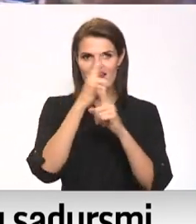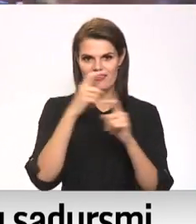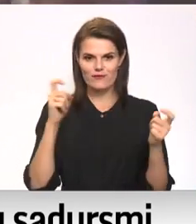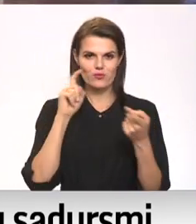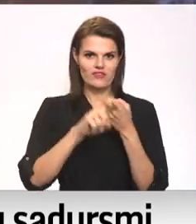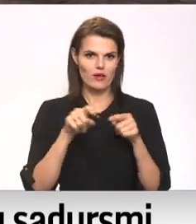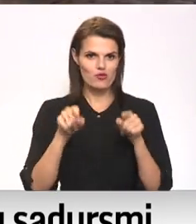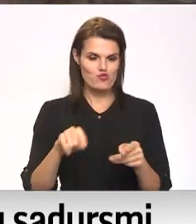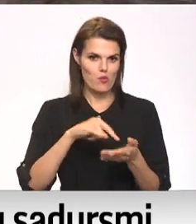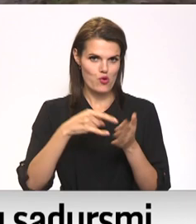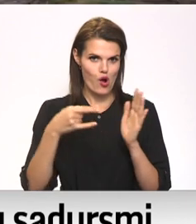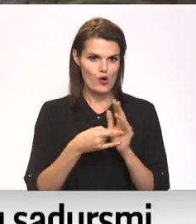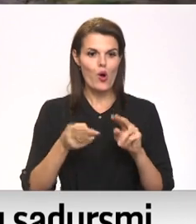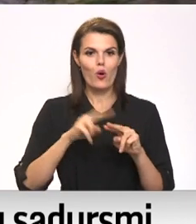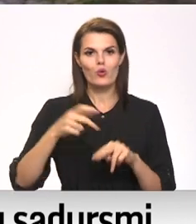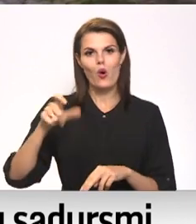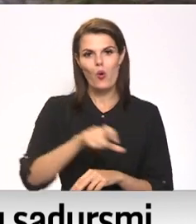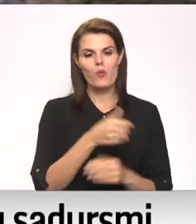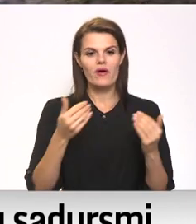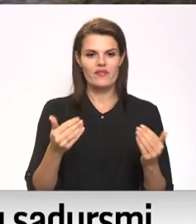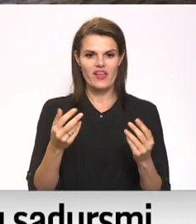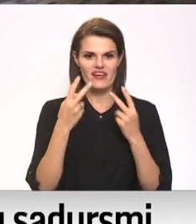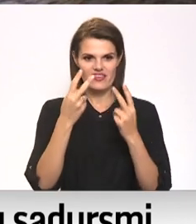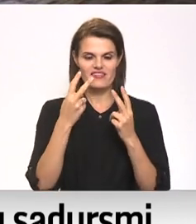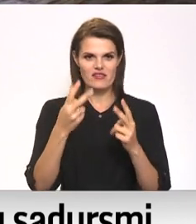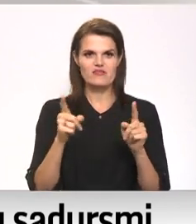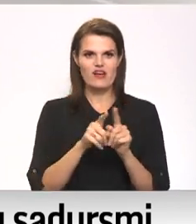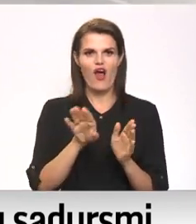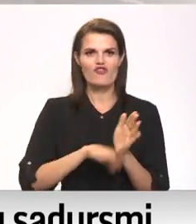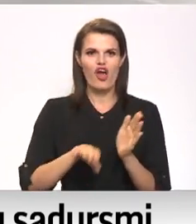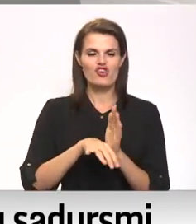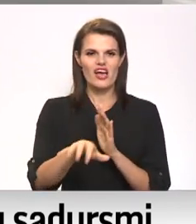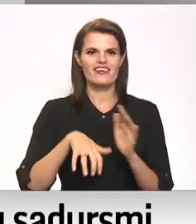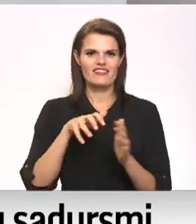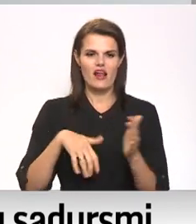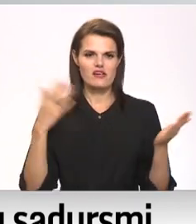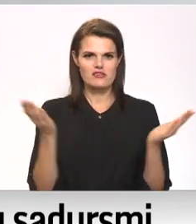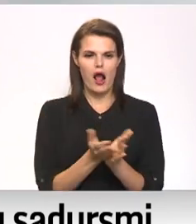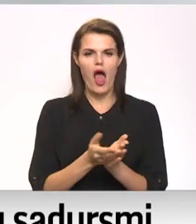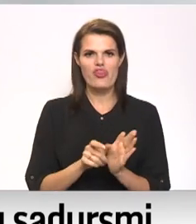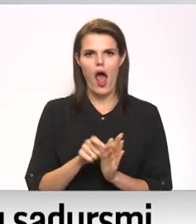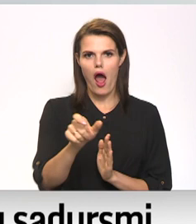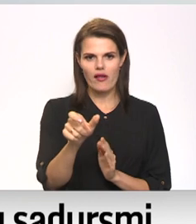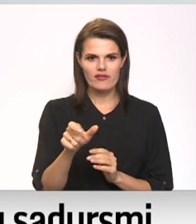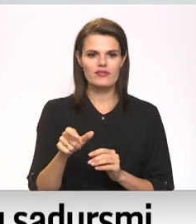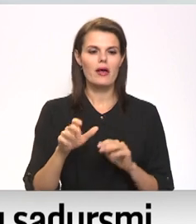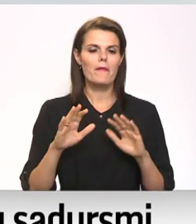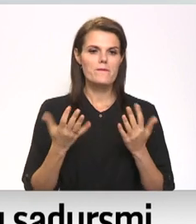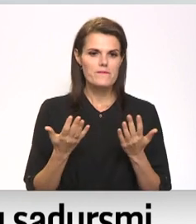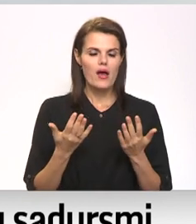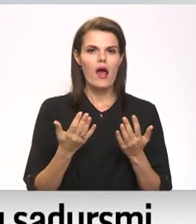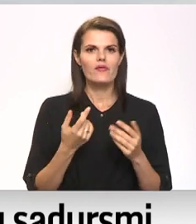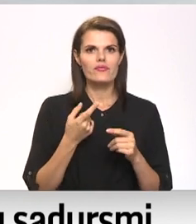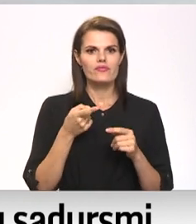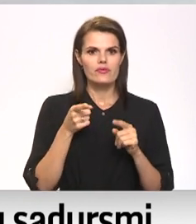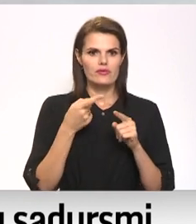ar šo projektu, un upe tagad vairāk izskatās pēc izrakta kanāla. Melioratīvās sistēmas sakārtošana ir viena lieta, bet